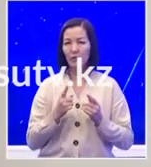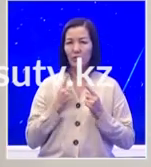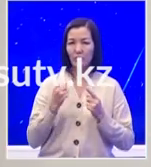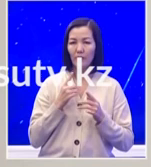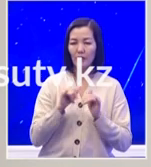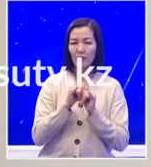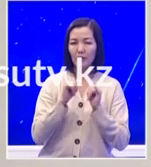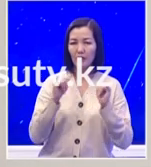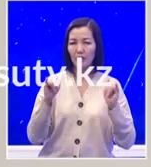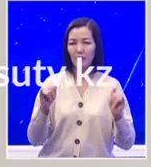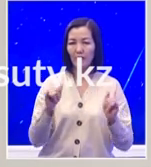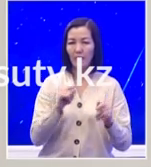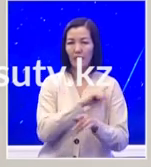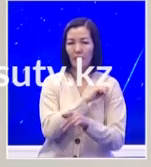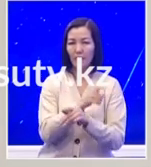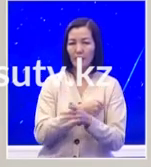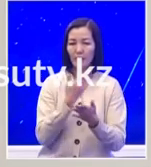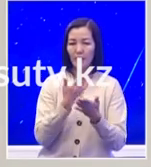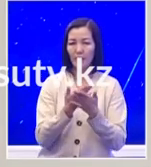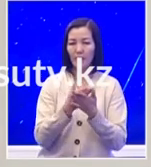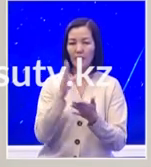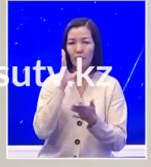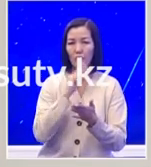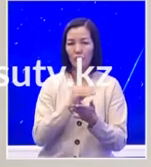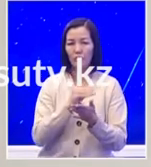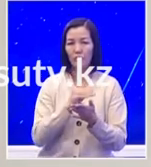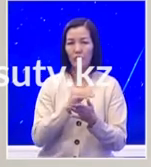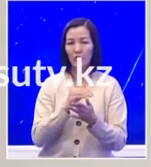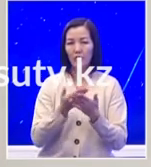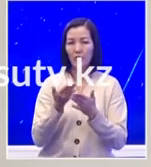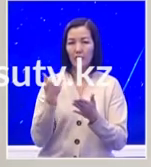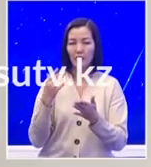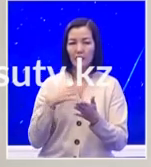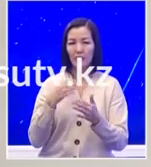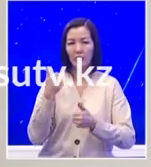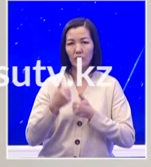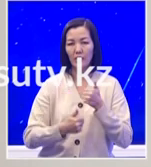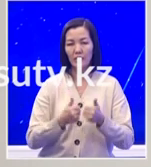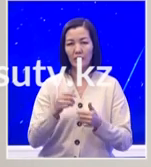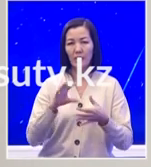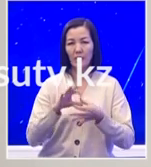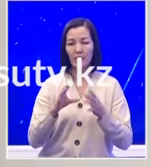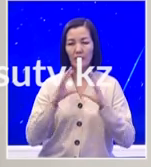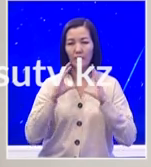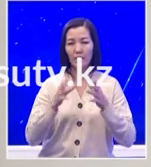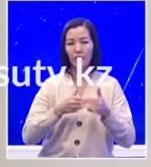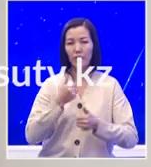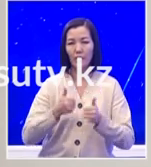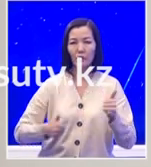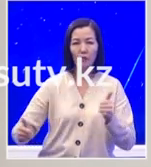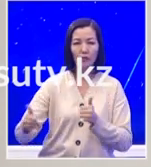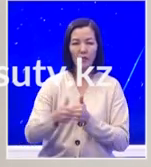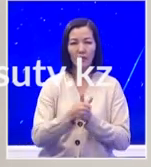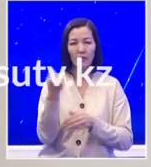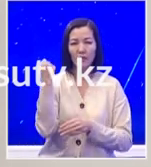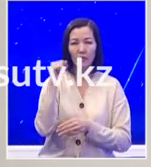өздерін мықтылықтарын дәлелдеп шығады. Кезінде осы жарысымызда әлем чемпионатында топ жарған, Азия